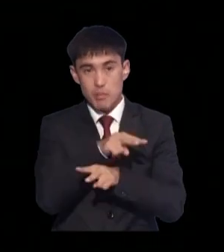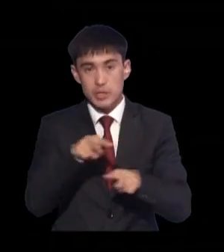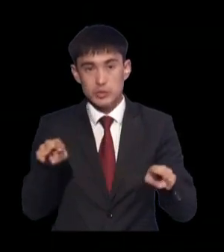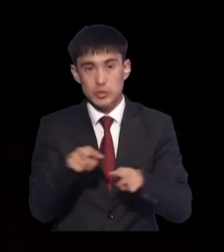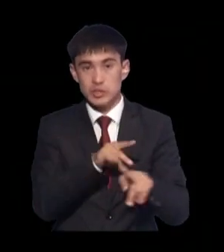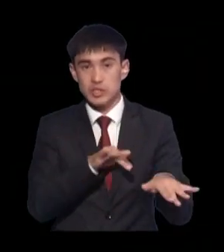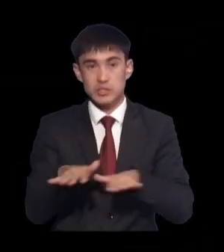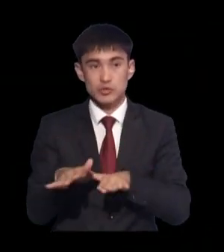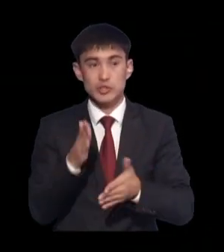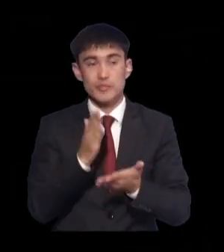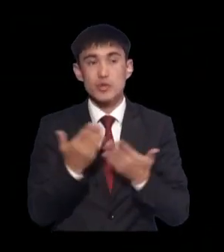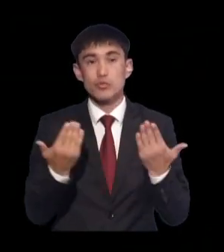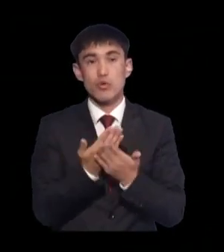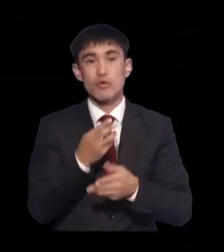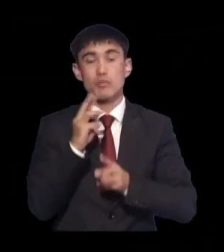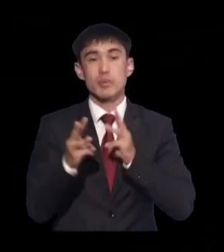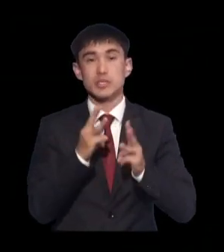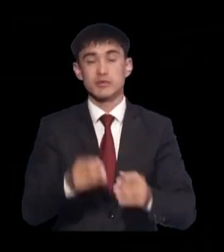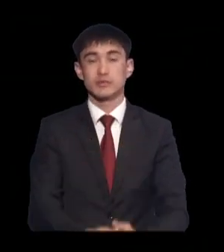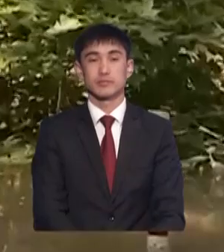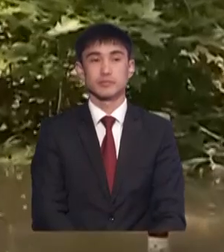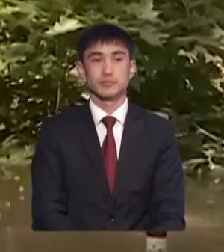мониторинга действующих и новых очагов пожаров.